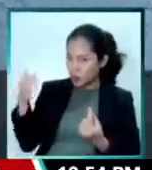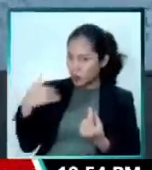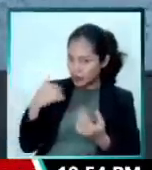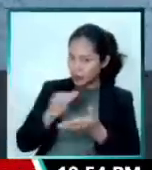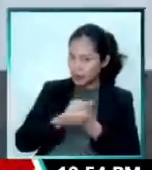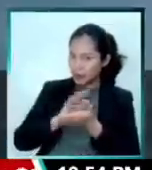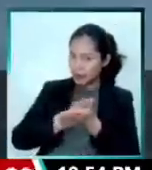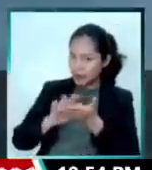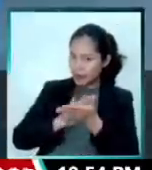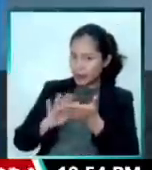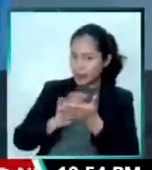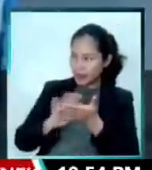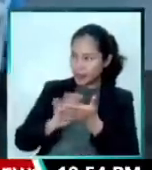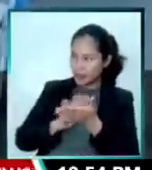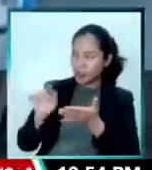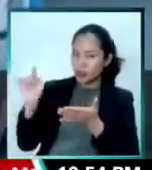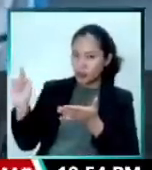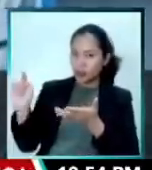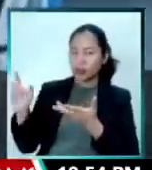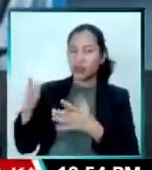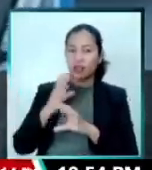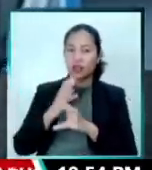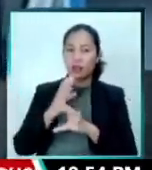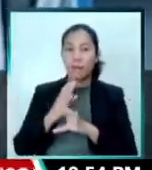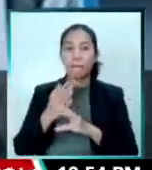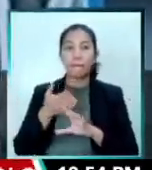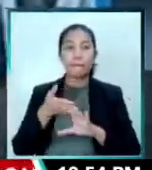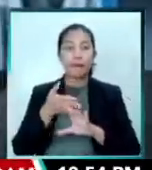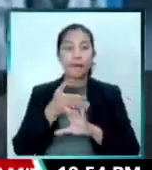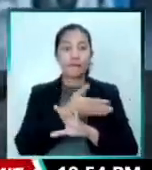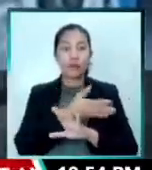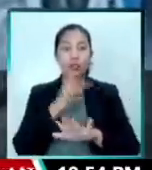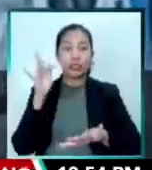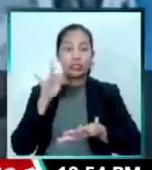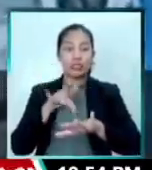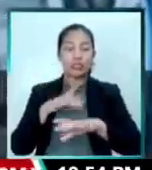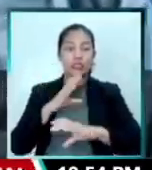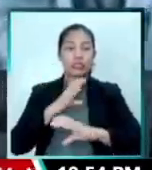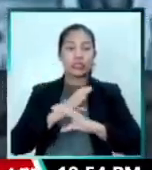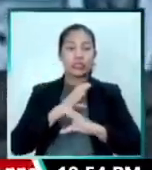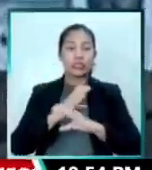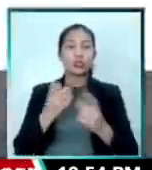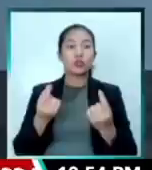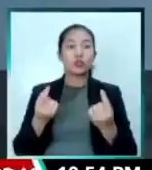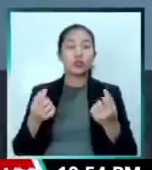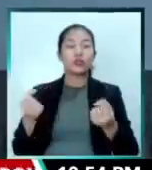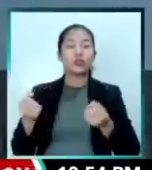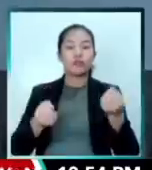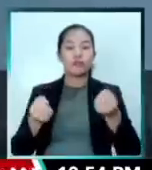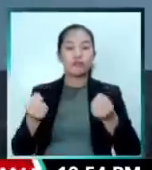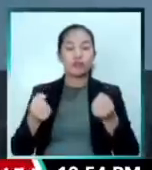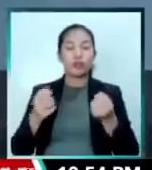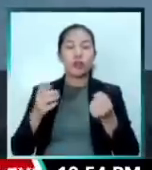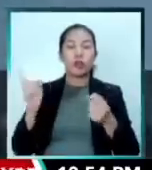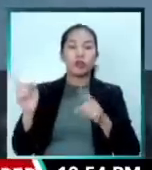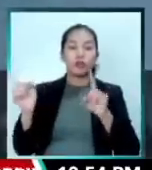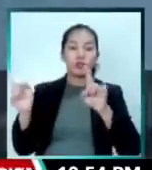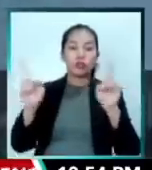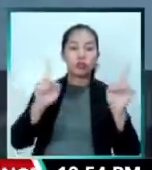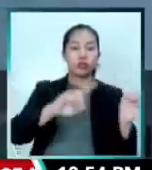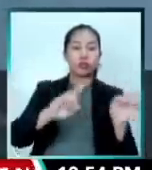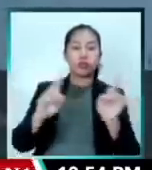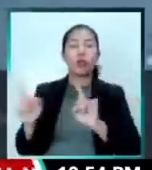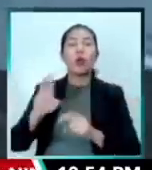ng barya. Bago pa mahawakan ang windshield ng sasakyan ni Pangilinan, pinaandar ang wiper ng kotse, tanda na ayaw niya ipagalaw ang